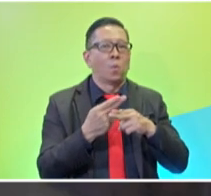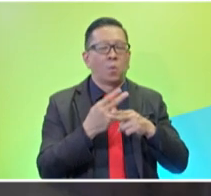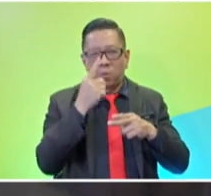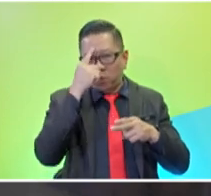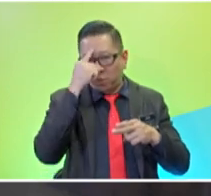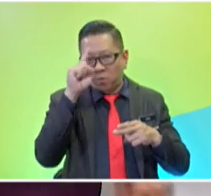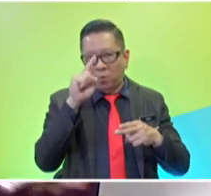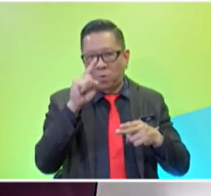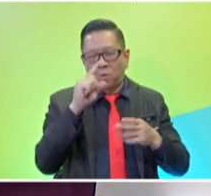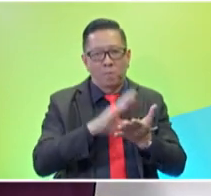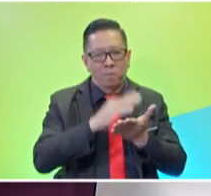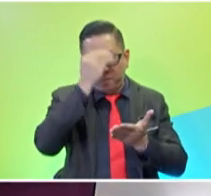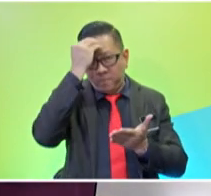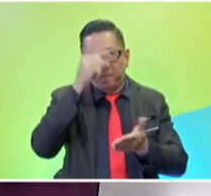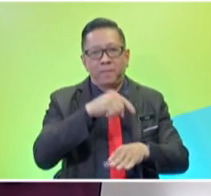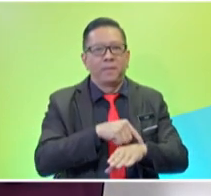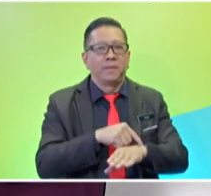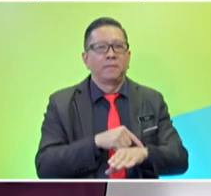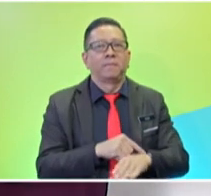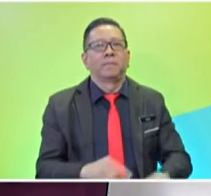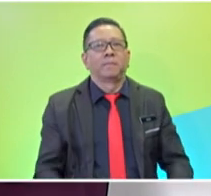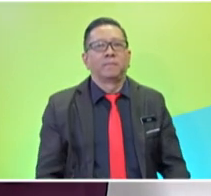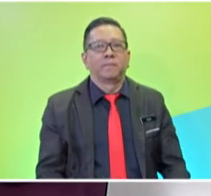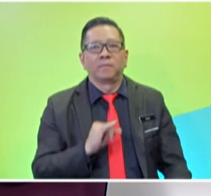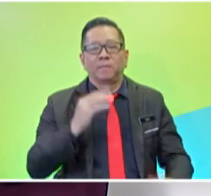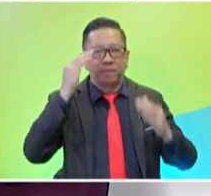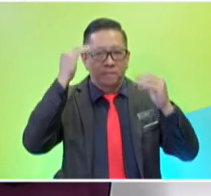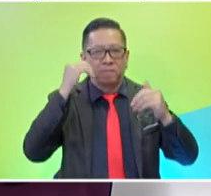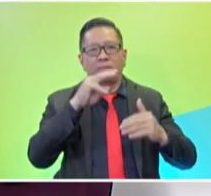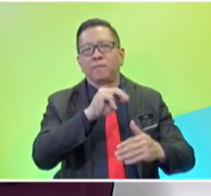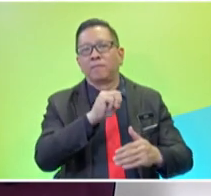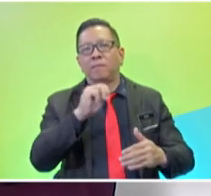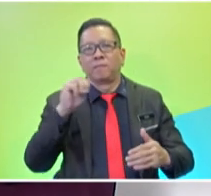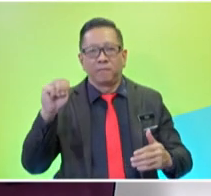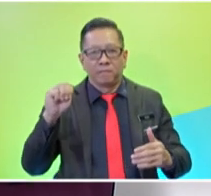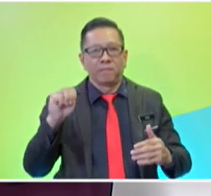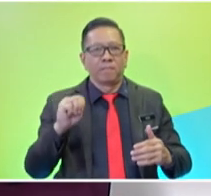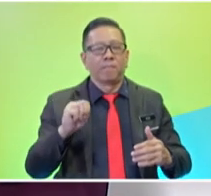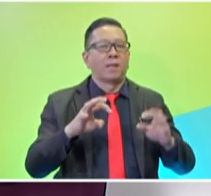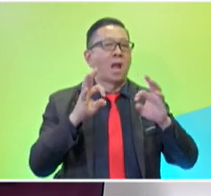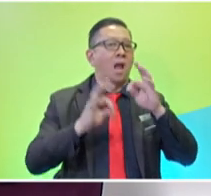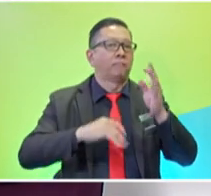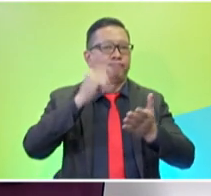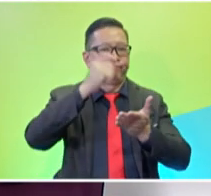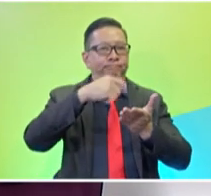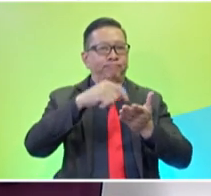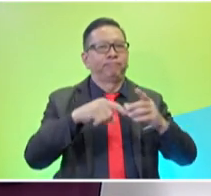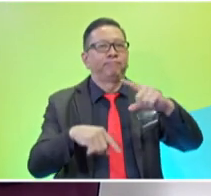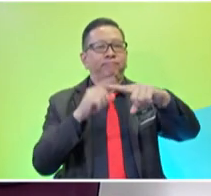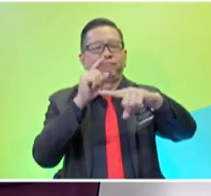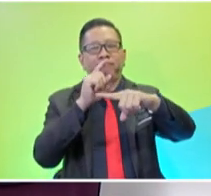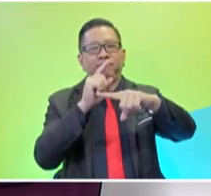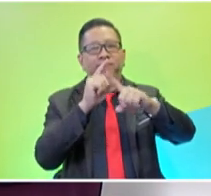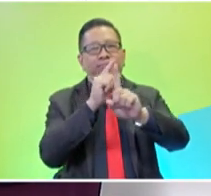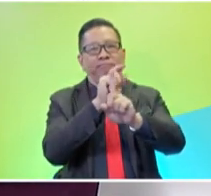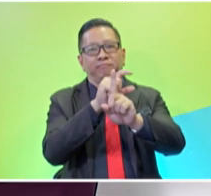Oke rumusannya oke Saya harap dapat eee ingat Oke jika kita tidak menulis suatu Misbah dalam bentuk karya